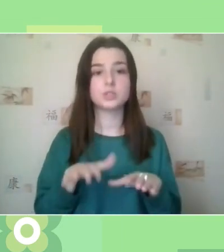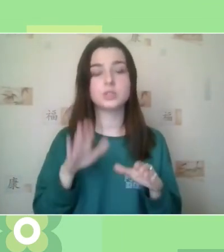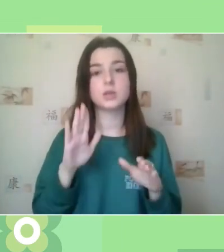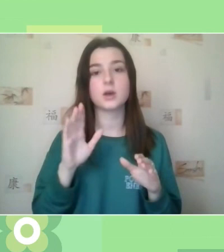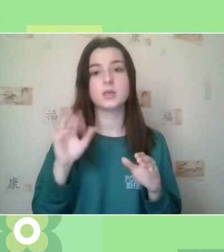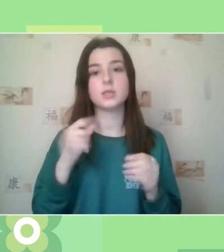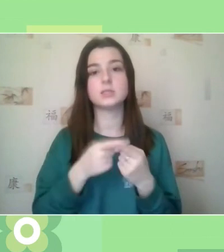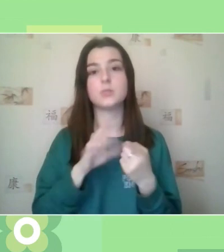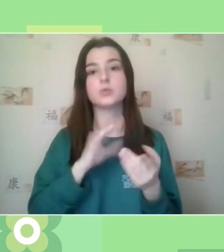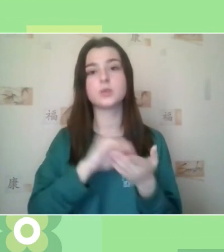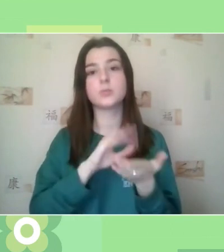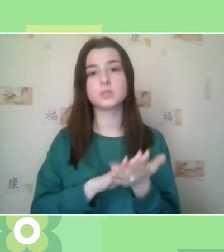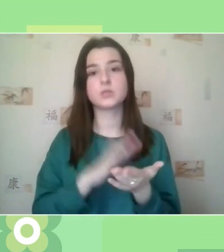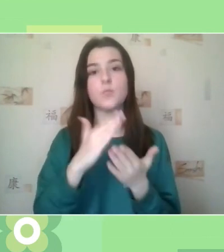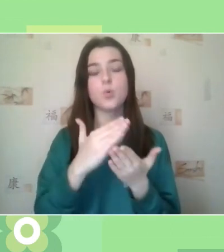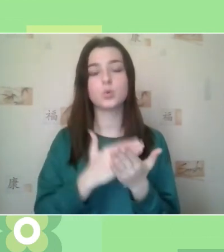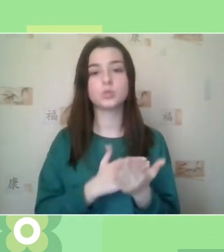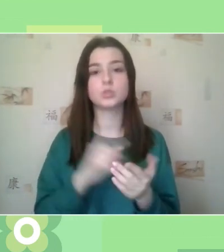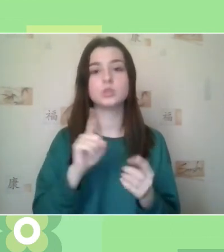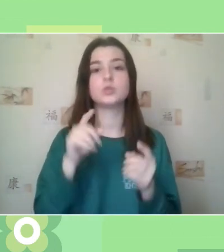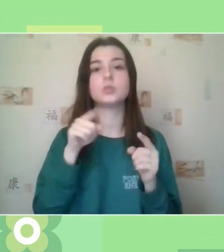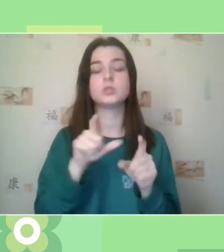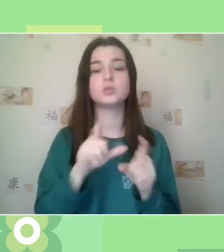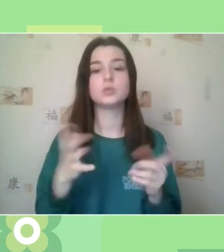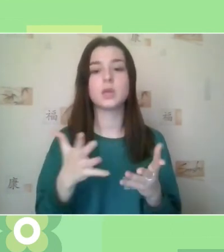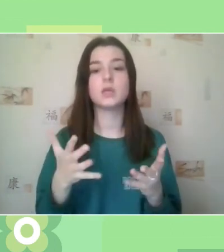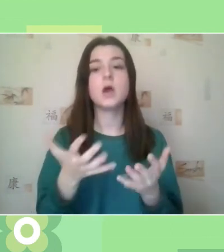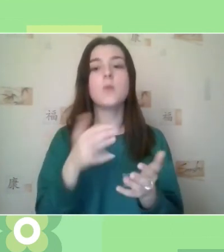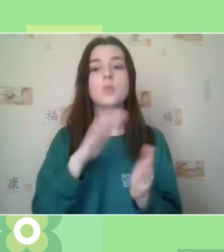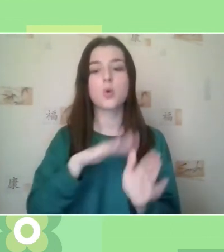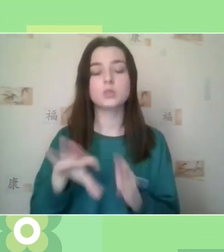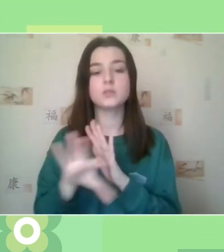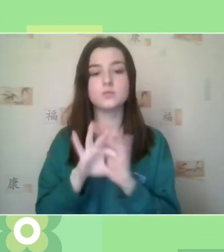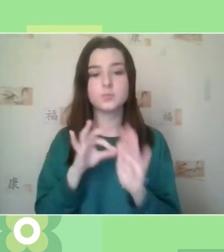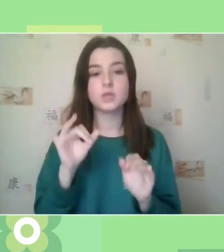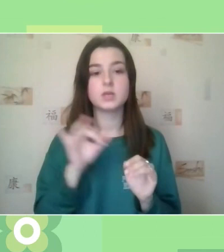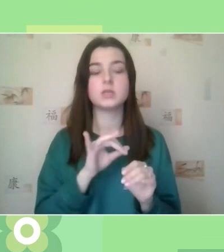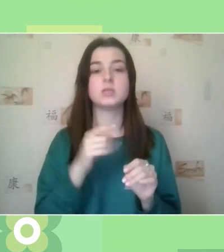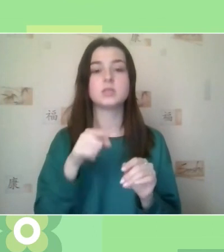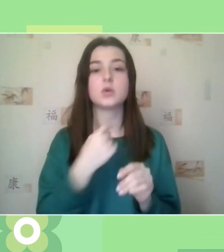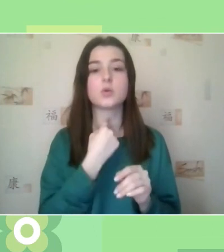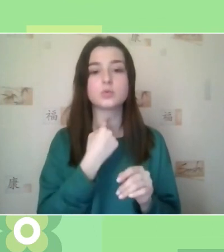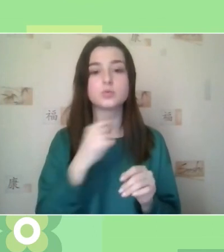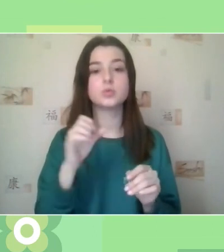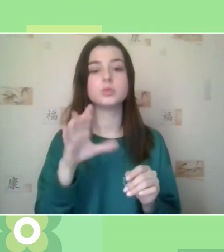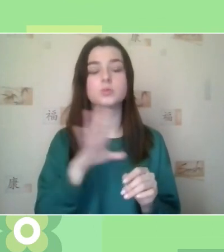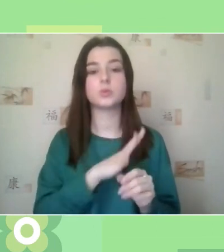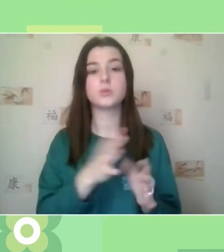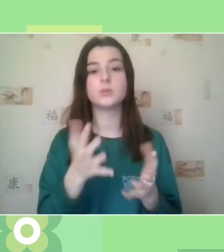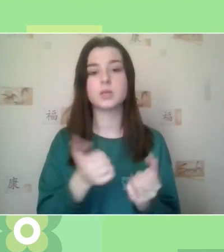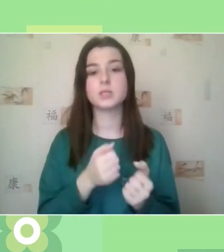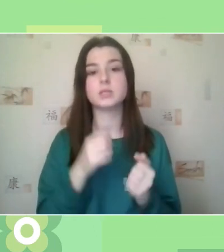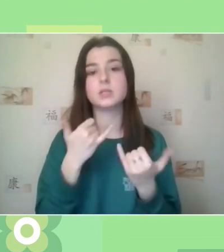положенні, що всі проекти, які подаються і проходять відбір, і за які голосують, вони мають бути доступні для максимальної частини громадян.